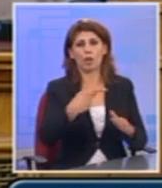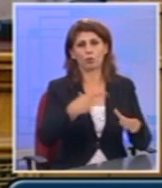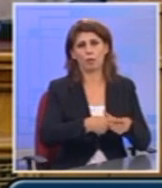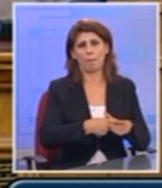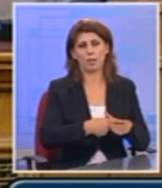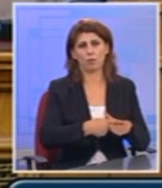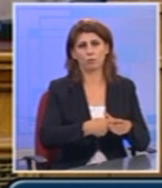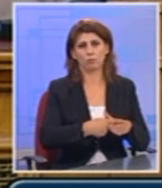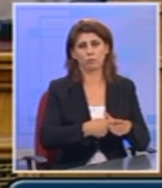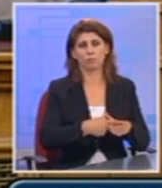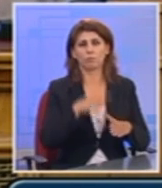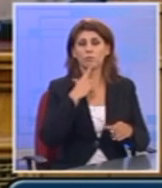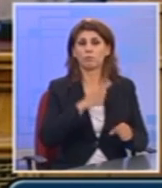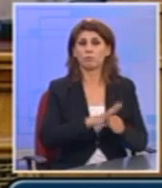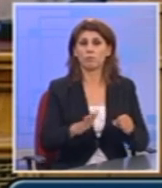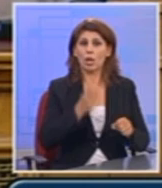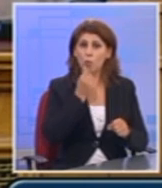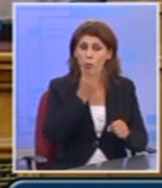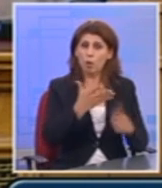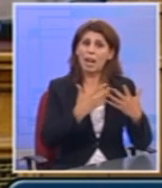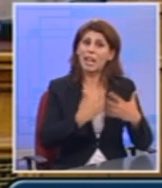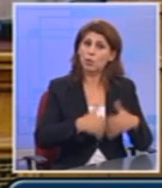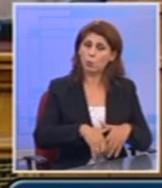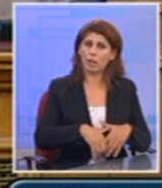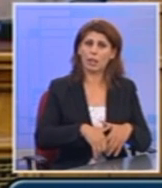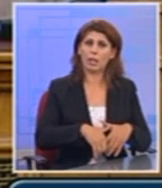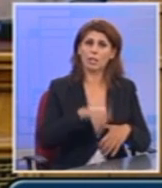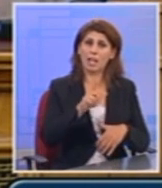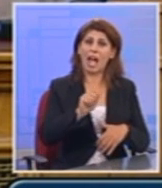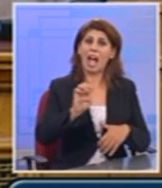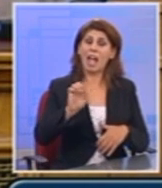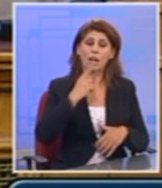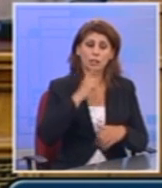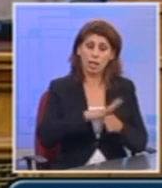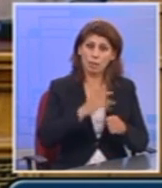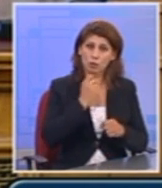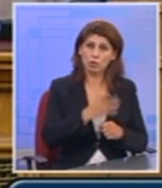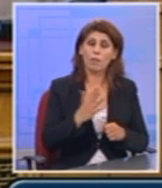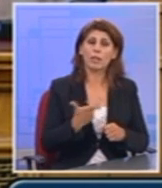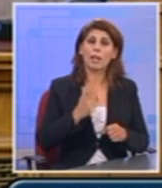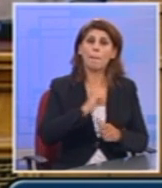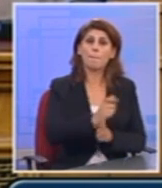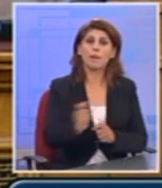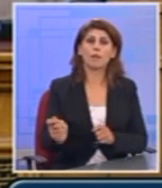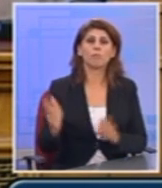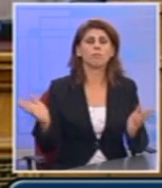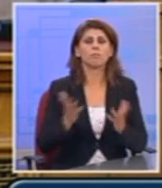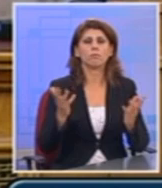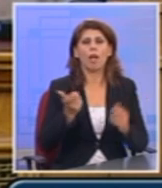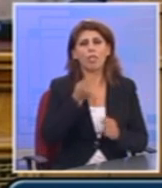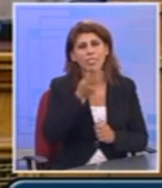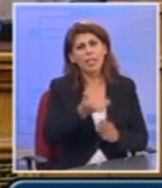ταμείου την κάλυψη των εξόδων λειτουργίας αυτής της ανώνυμης εταιρείας και την πληρωμή των κάθε είδους